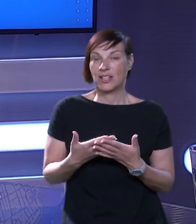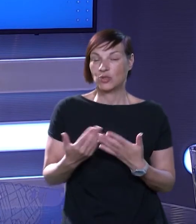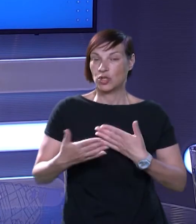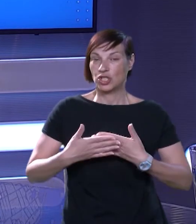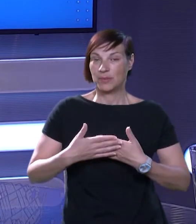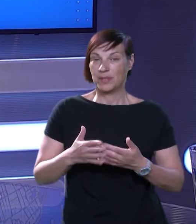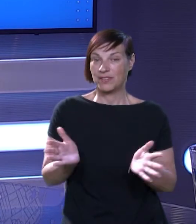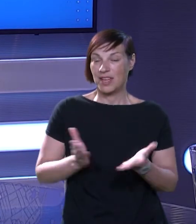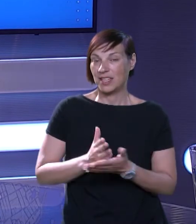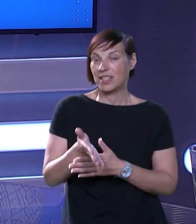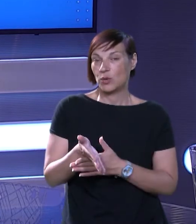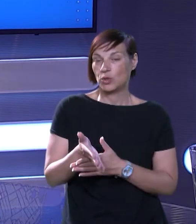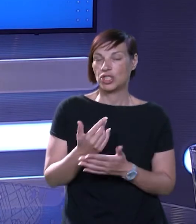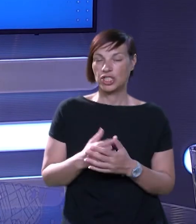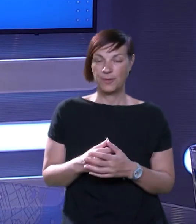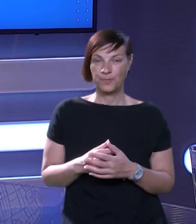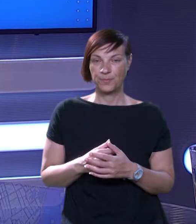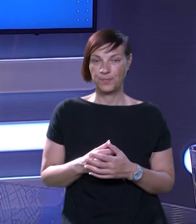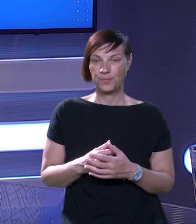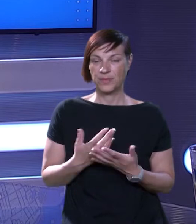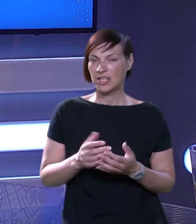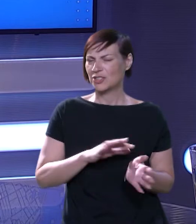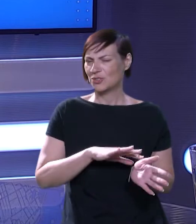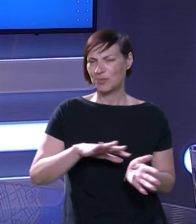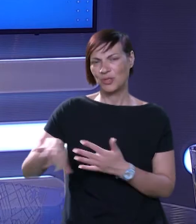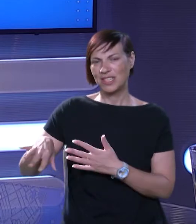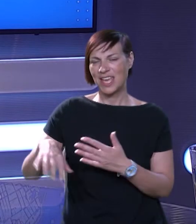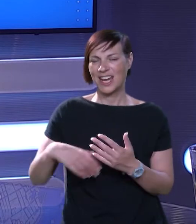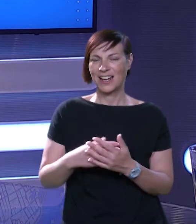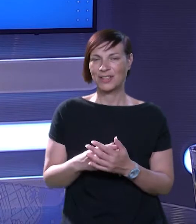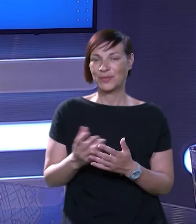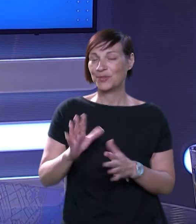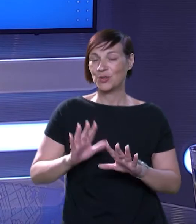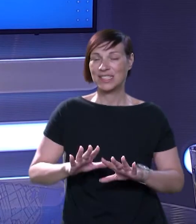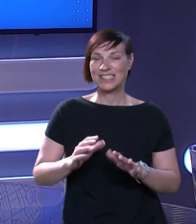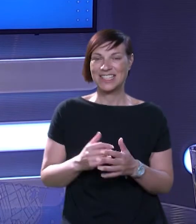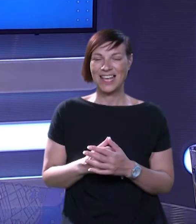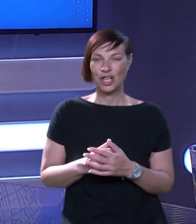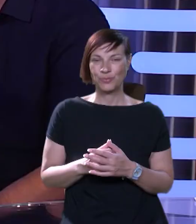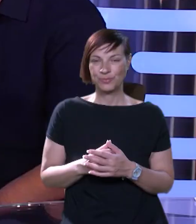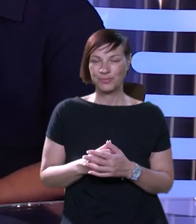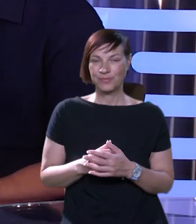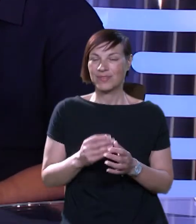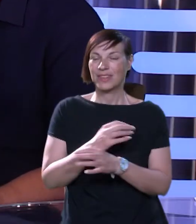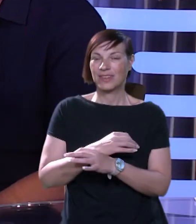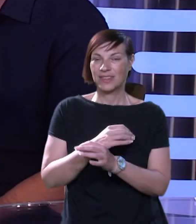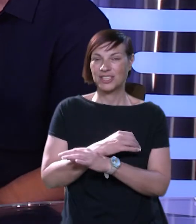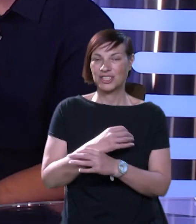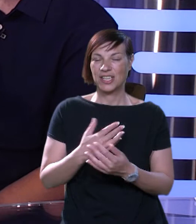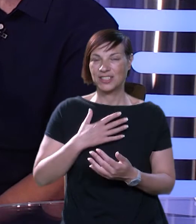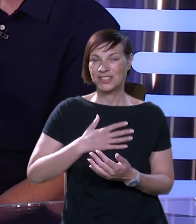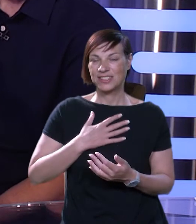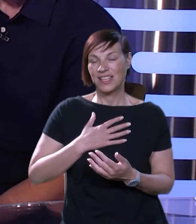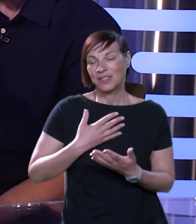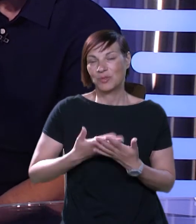ako došli su pred vrata, ući će i unutra. I onda su ih potjerali, tako da... I tu je stalo. Nije ali bilo šanse. Da... Nadajmo